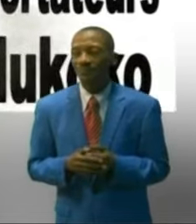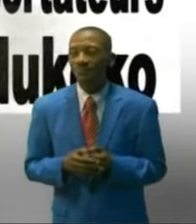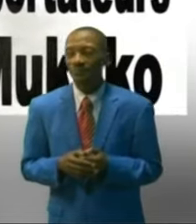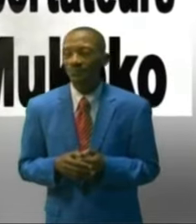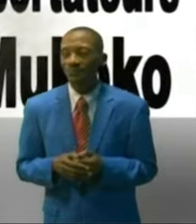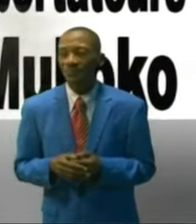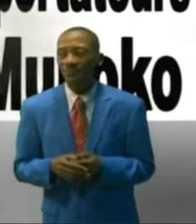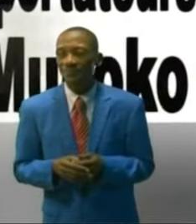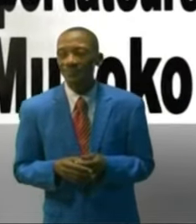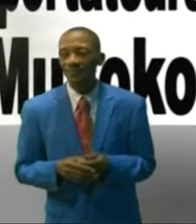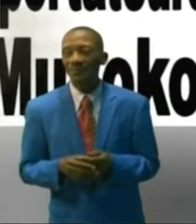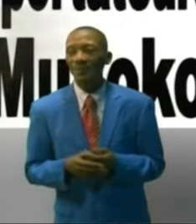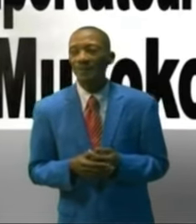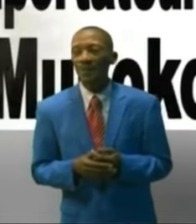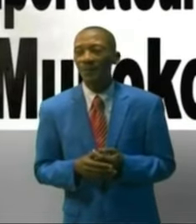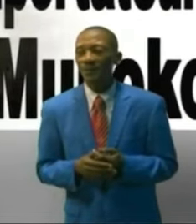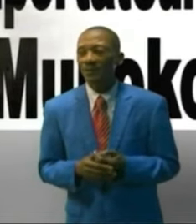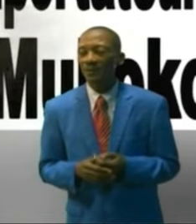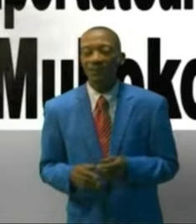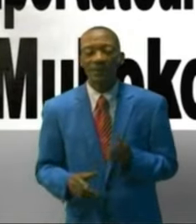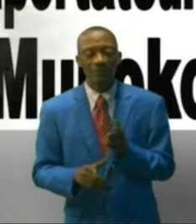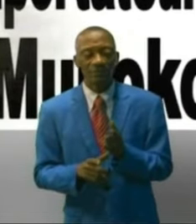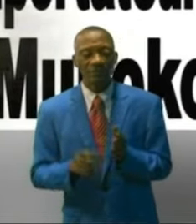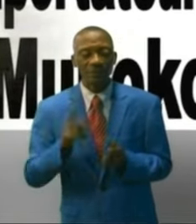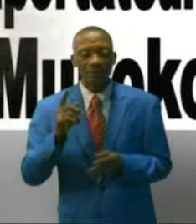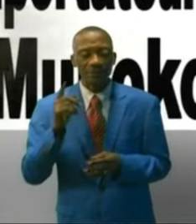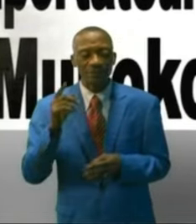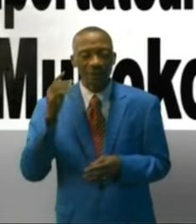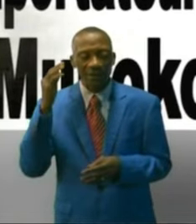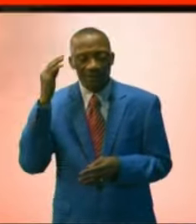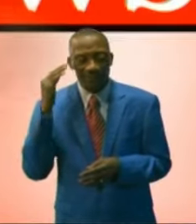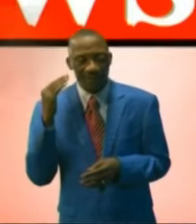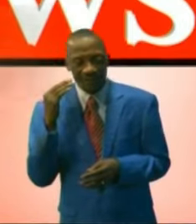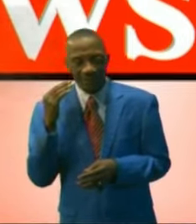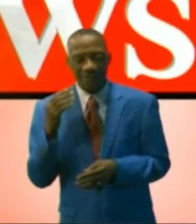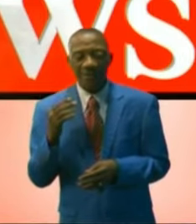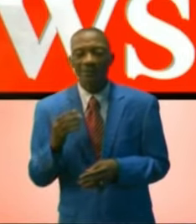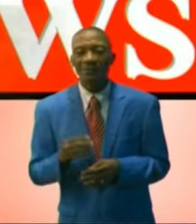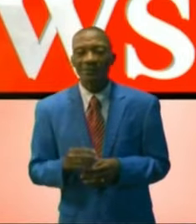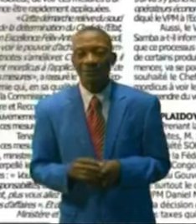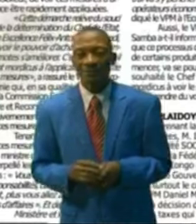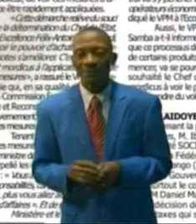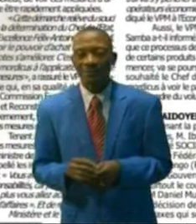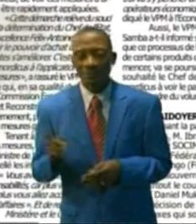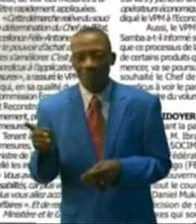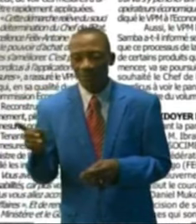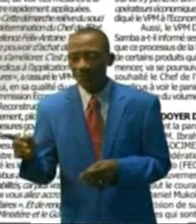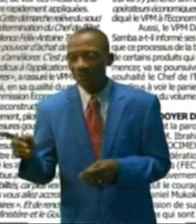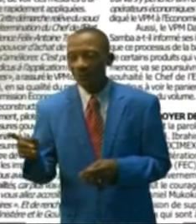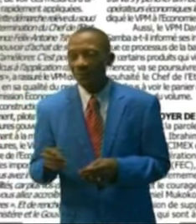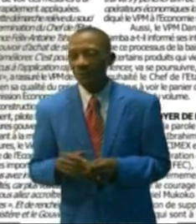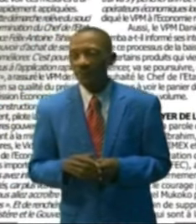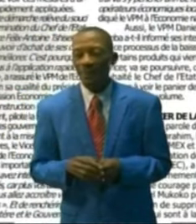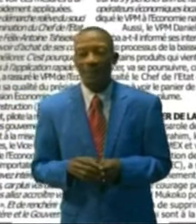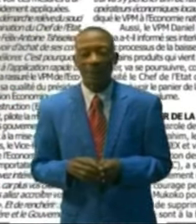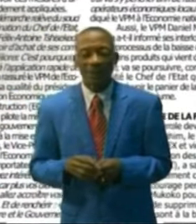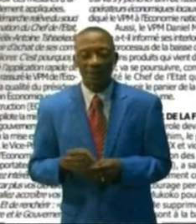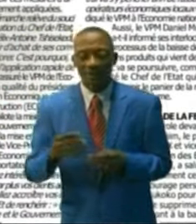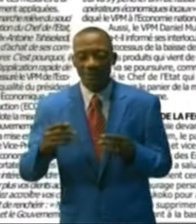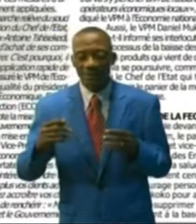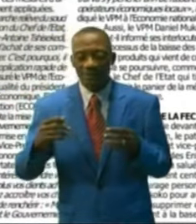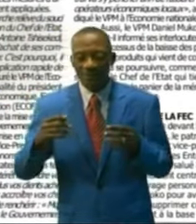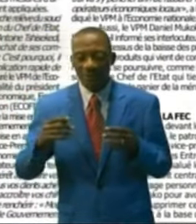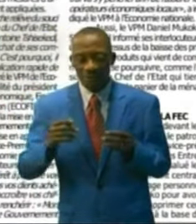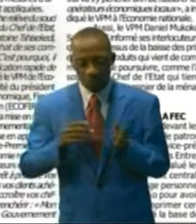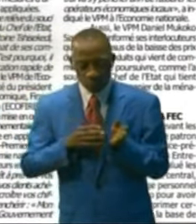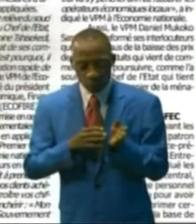importateurs derrière le vice-premier ministre Daniel Moukoko, titre Econews. La décision du gouvernement d'agir via la